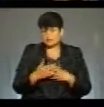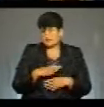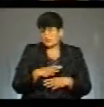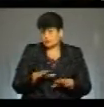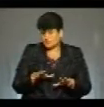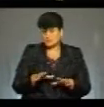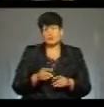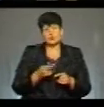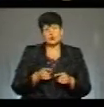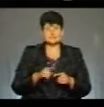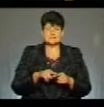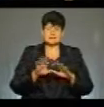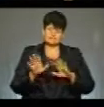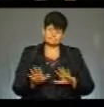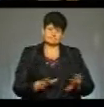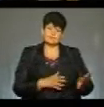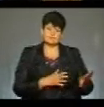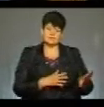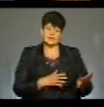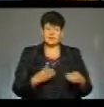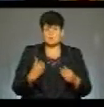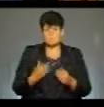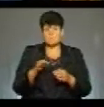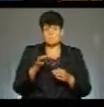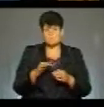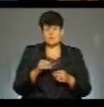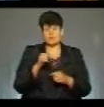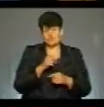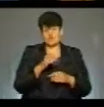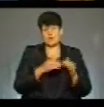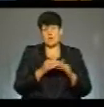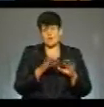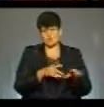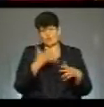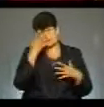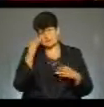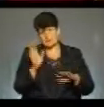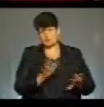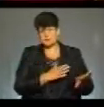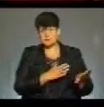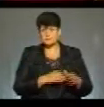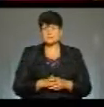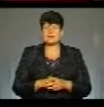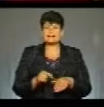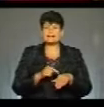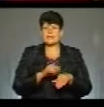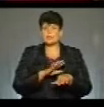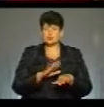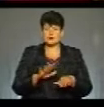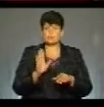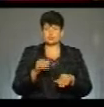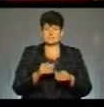все ж таки пішло у минуле. І ми про таку ганебну практику все ж таки забудемо. Недоторканність буде скасована